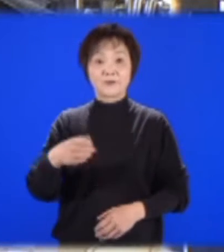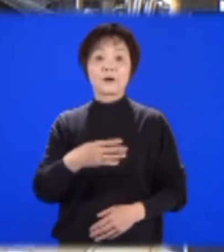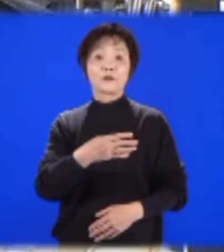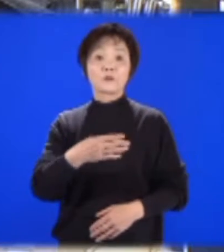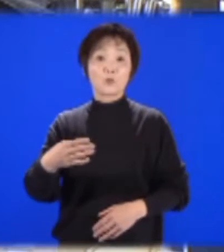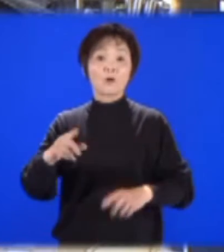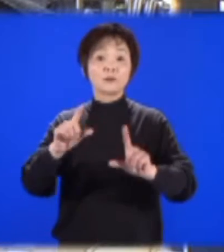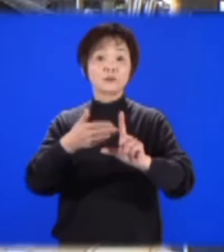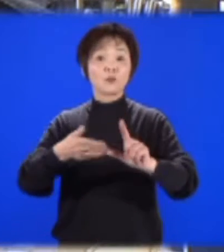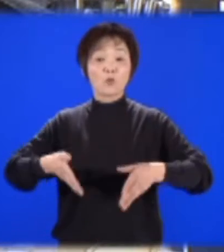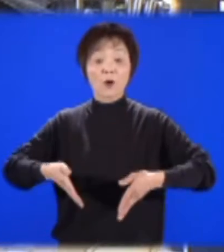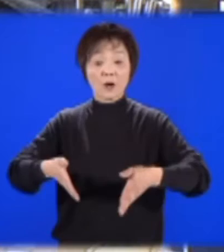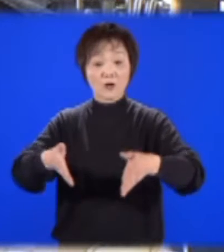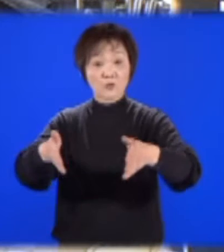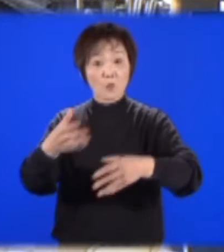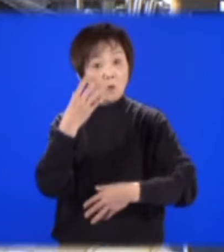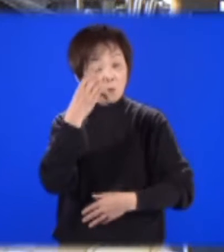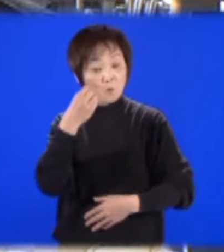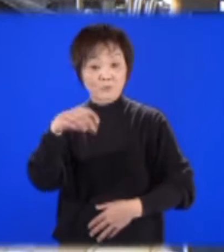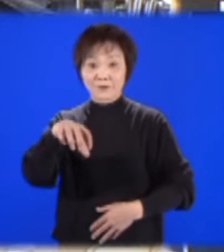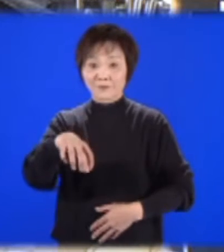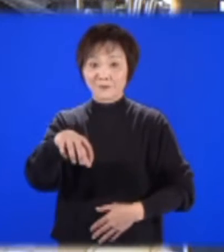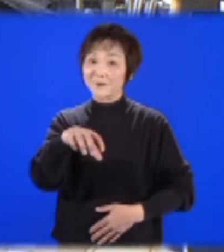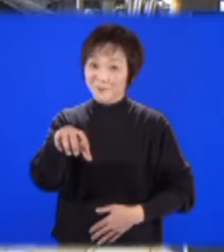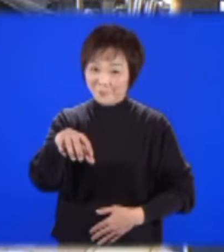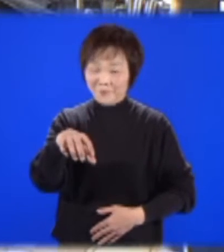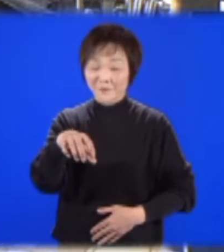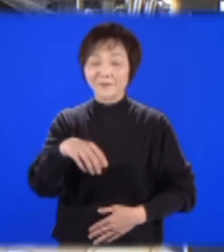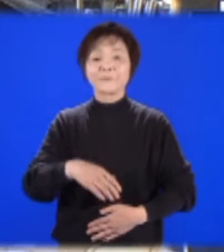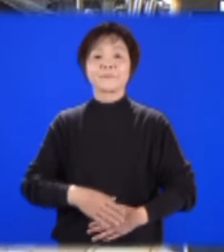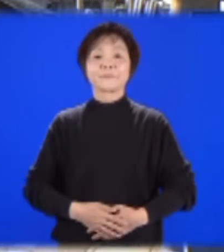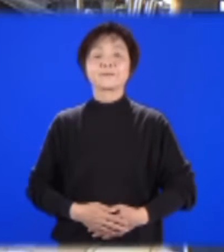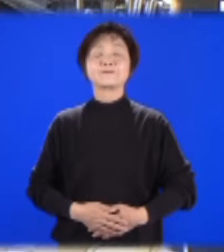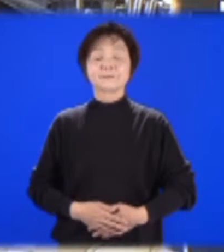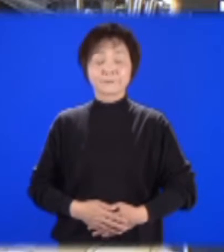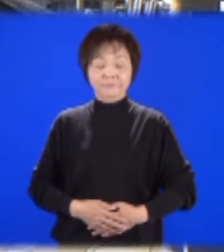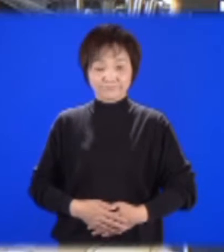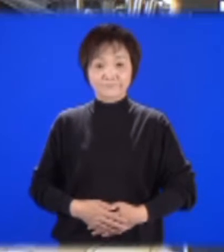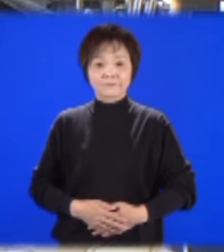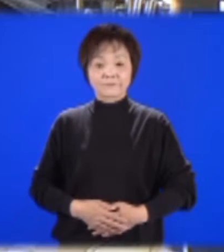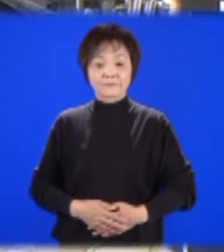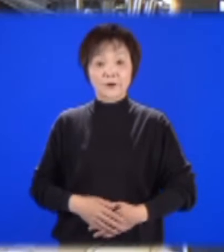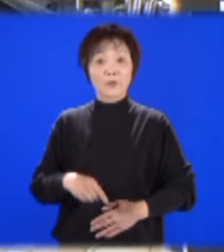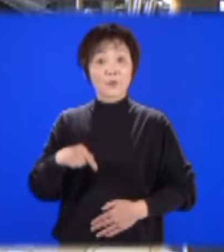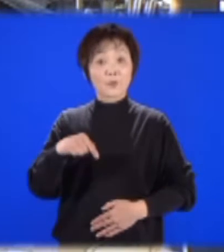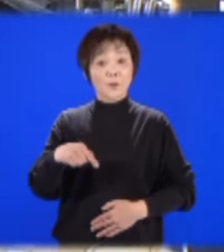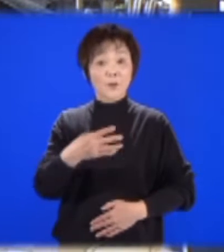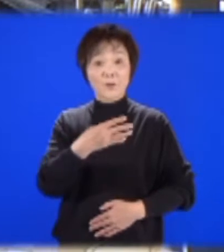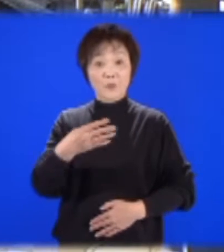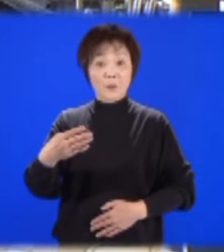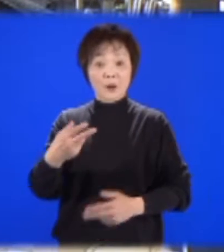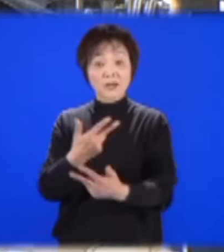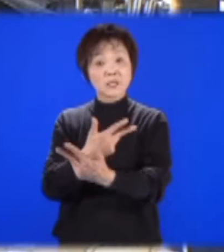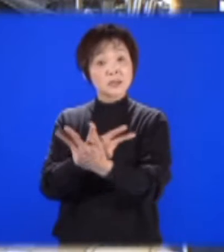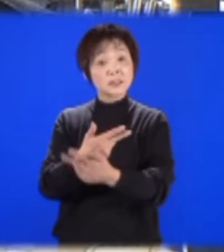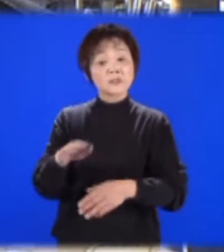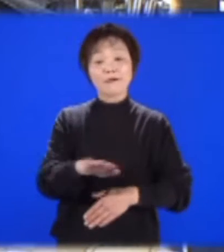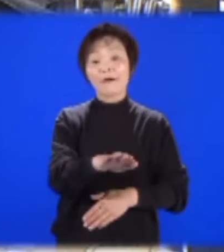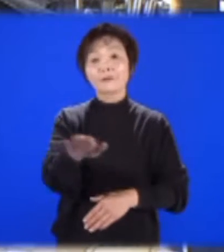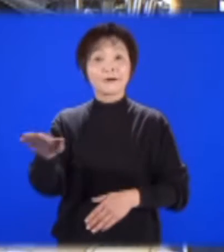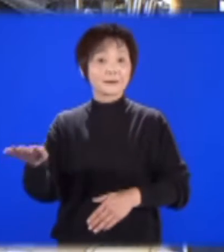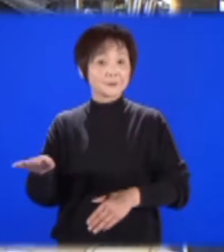瀬さん、四日市の東海道の見どころはどこですか？ そうですね、まずこの北のあたり